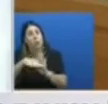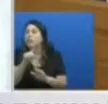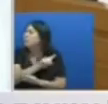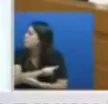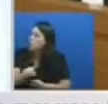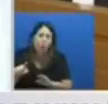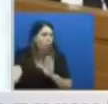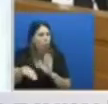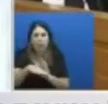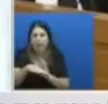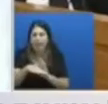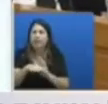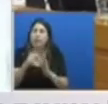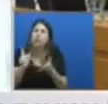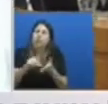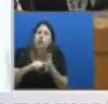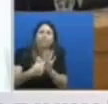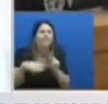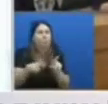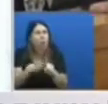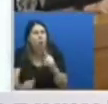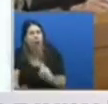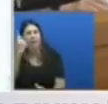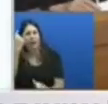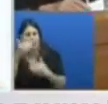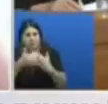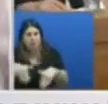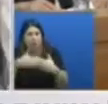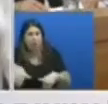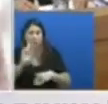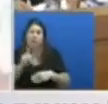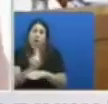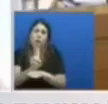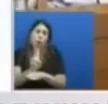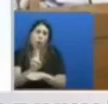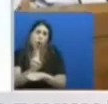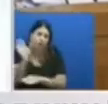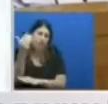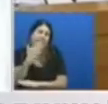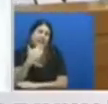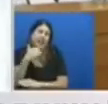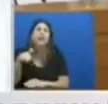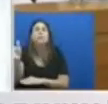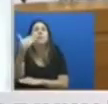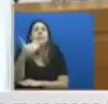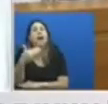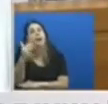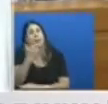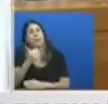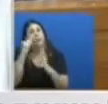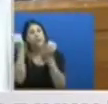חבר כנסת אבל כן אפשר לאחמד טיבי אז אני את יודעת האמירה הזאת של שופט שנותן הצעת חוק לגיטימית